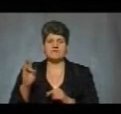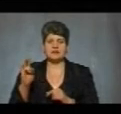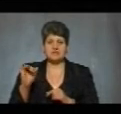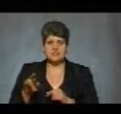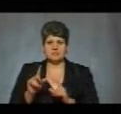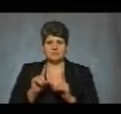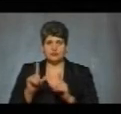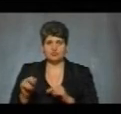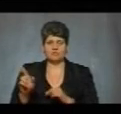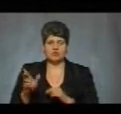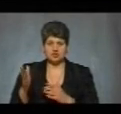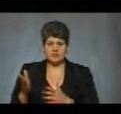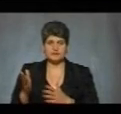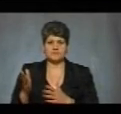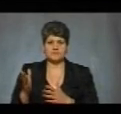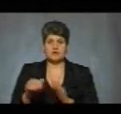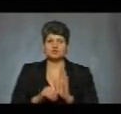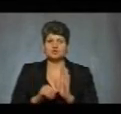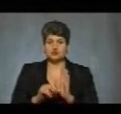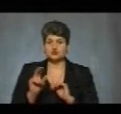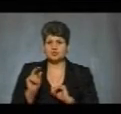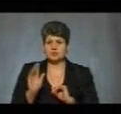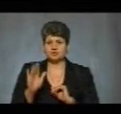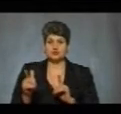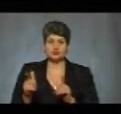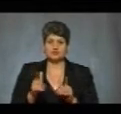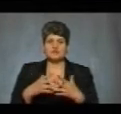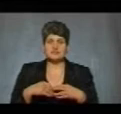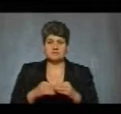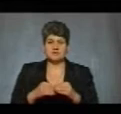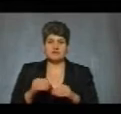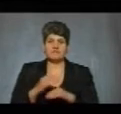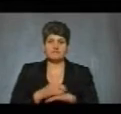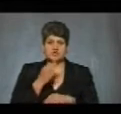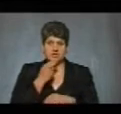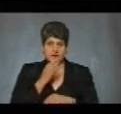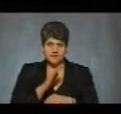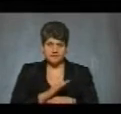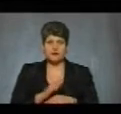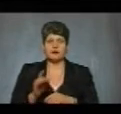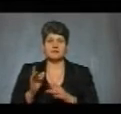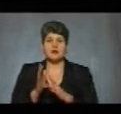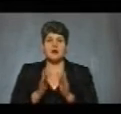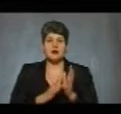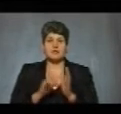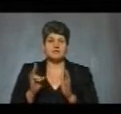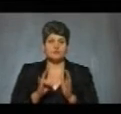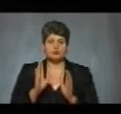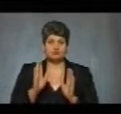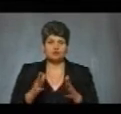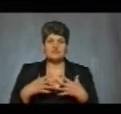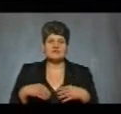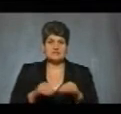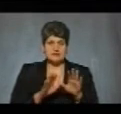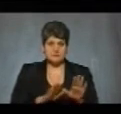бережани. Вже 6 числа вони будуть готувати в сім'ях вечерю, ну і вечеряти. Також на Різдво там будуть в сім'ях, от,